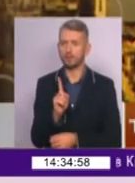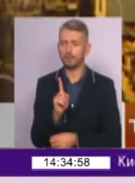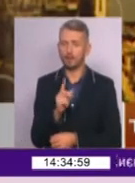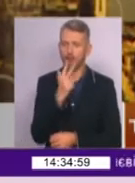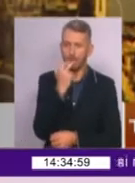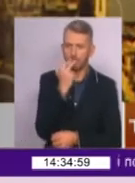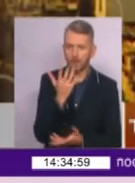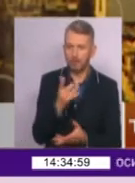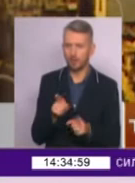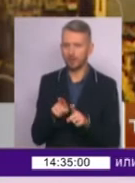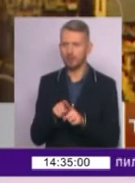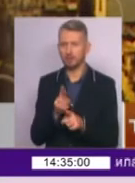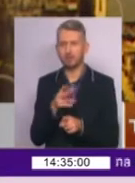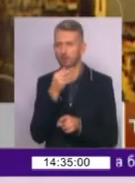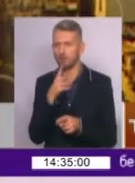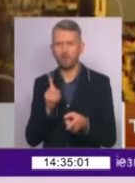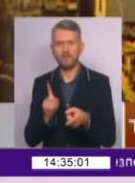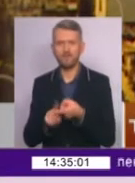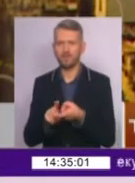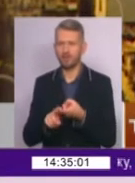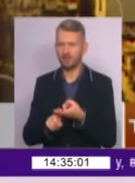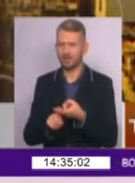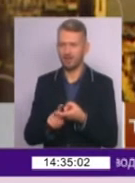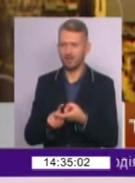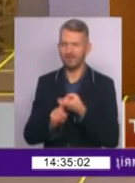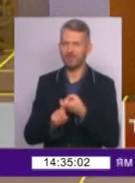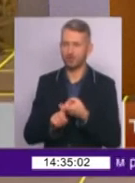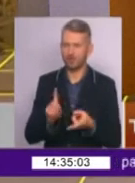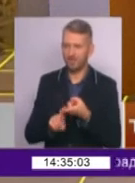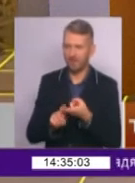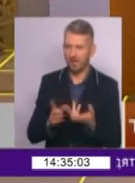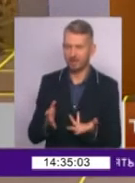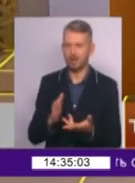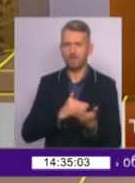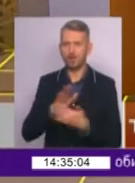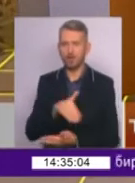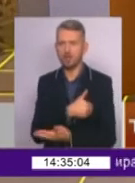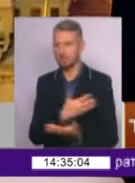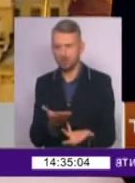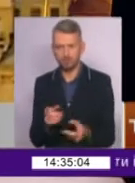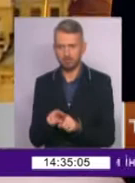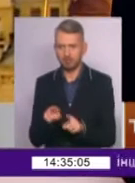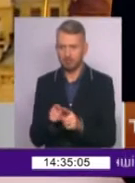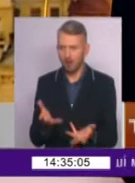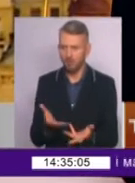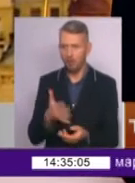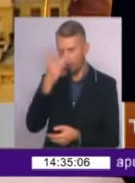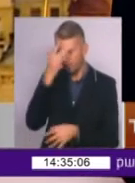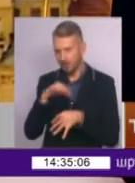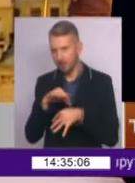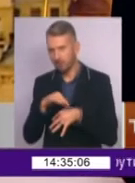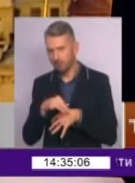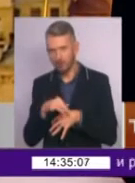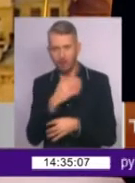нежить, так само, як і при любій вірусній інфекції, висока температура, знову ж так само, головний біль.